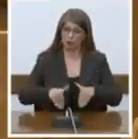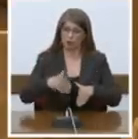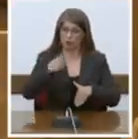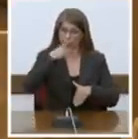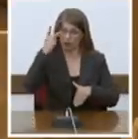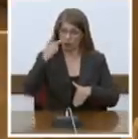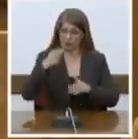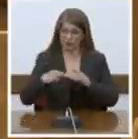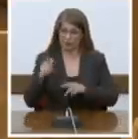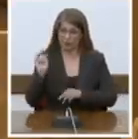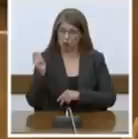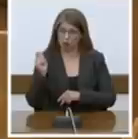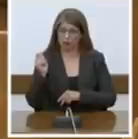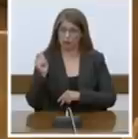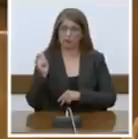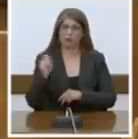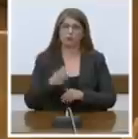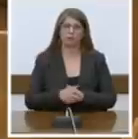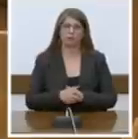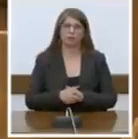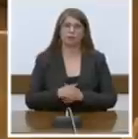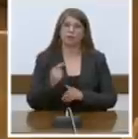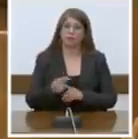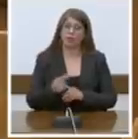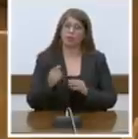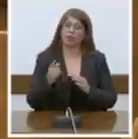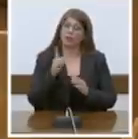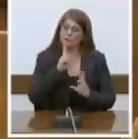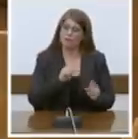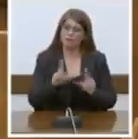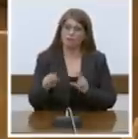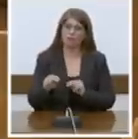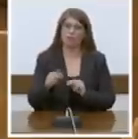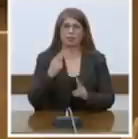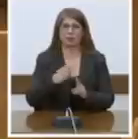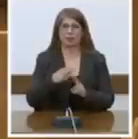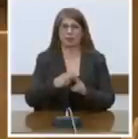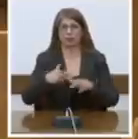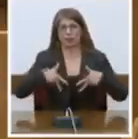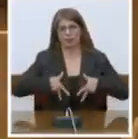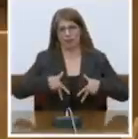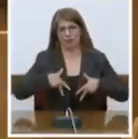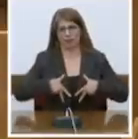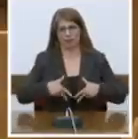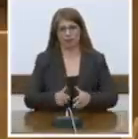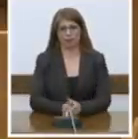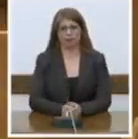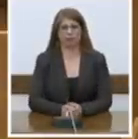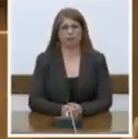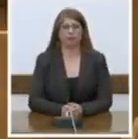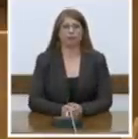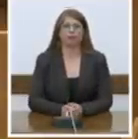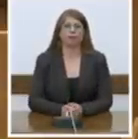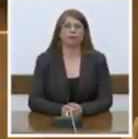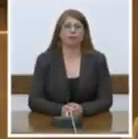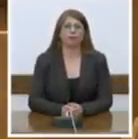δικαιώματά της είναι εξίσου σημαντική με την κυβέρνηση. Οι